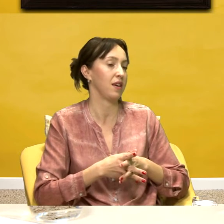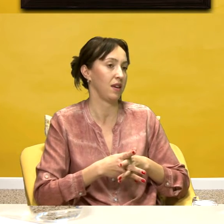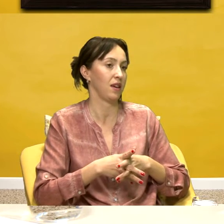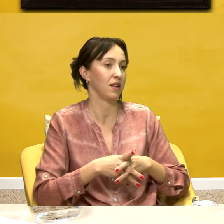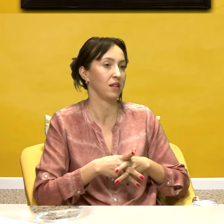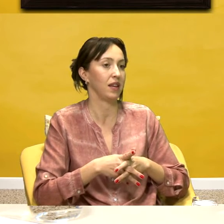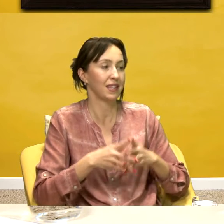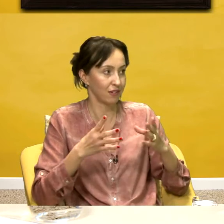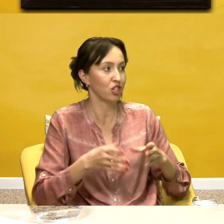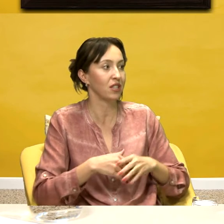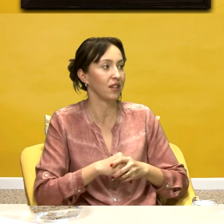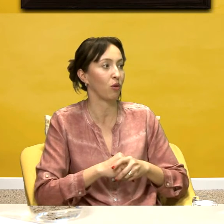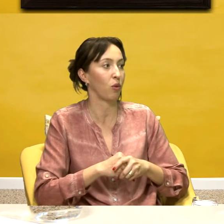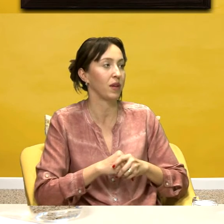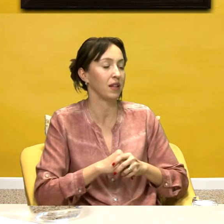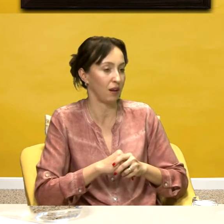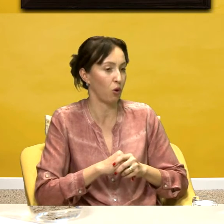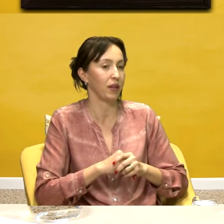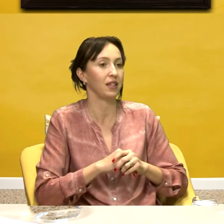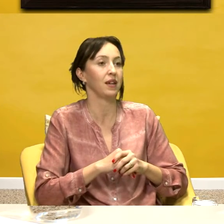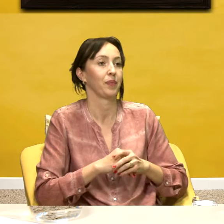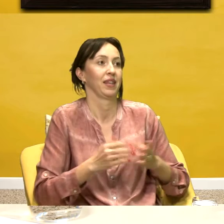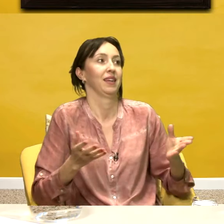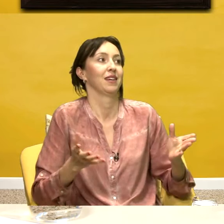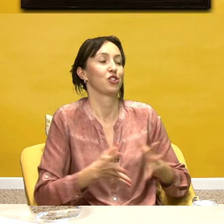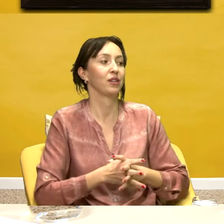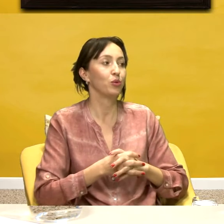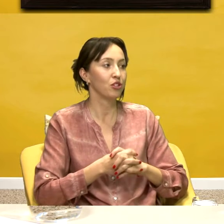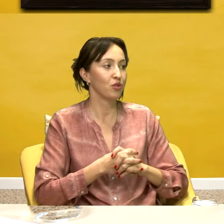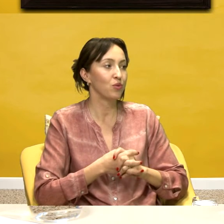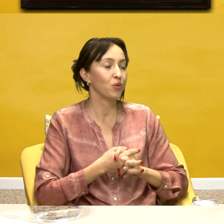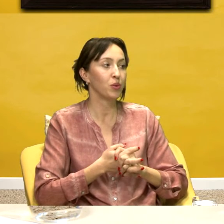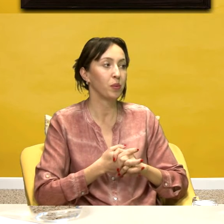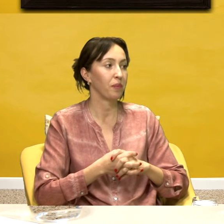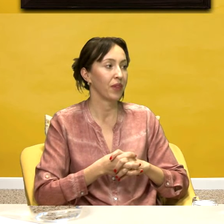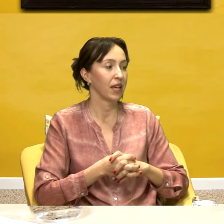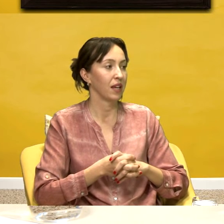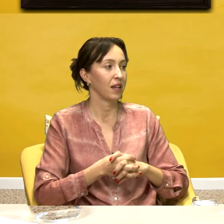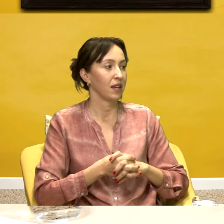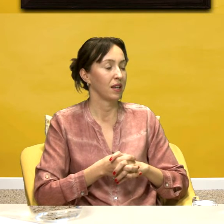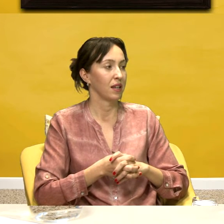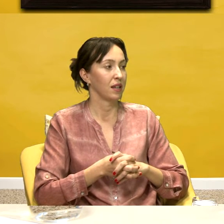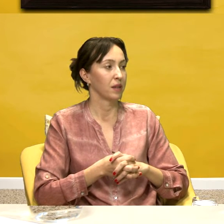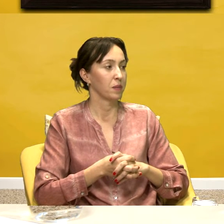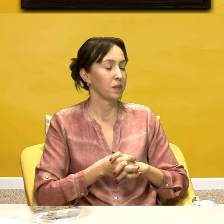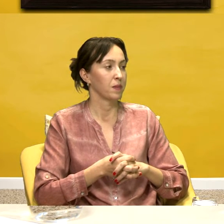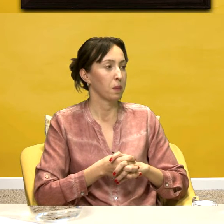nevoie de exerciții de logopedie. Și atunci nu. Dar acel logoped